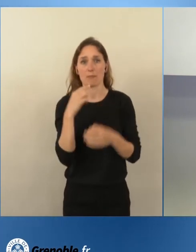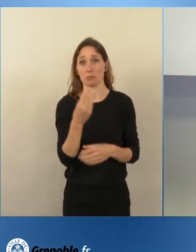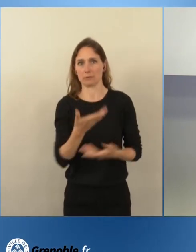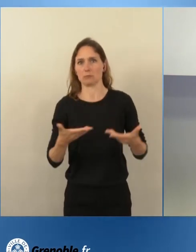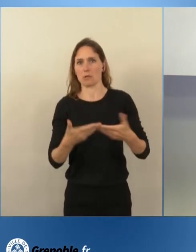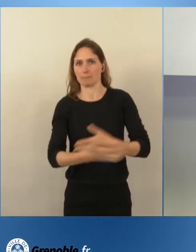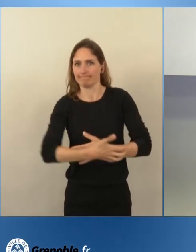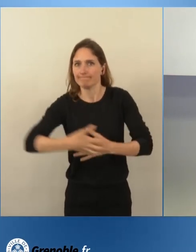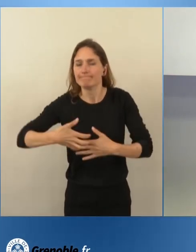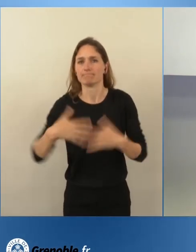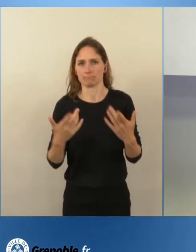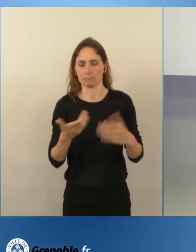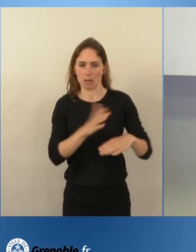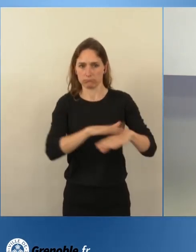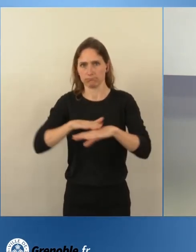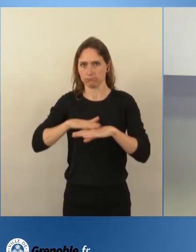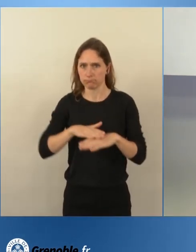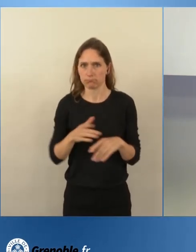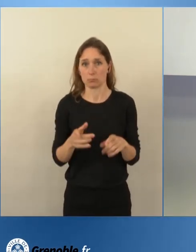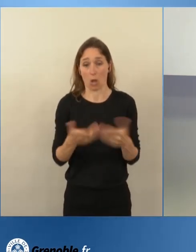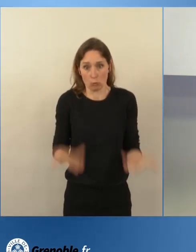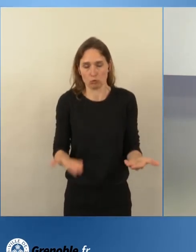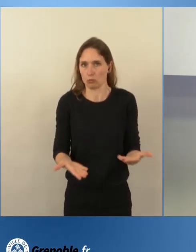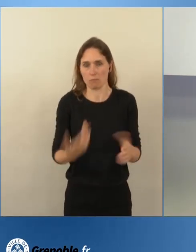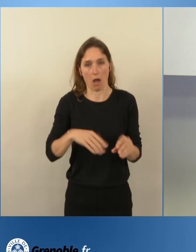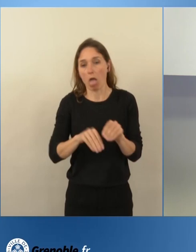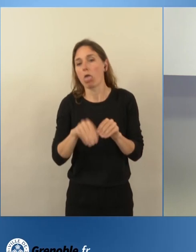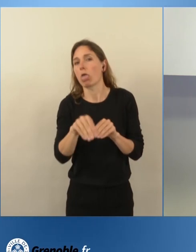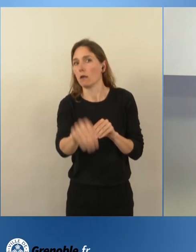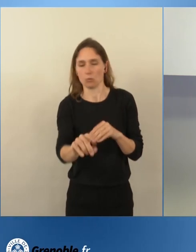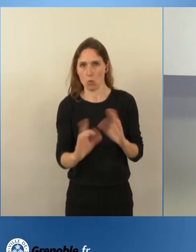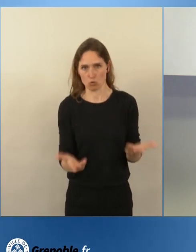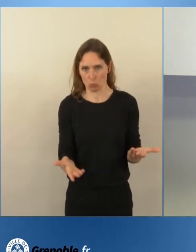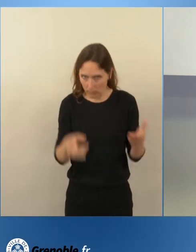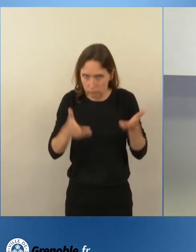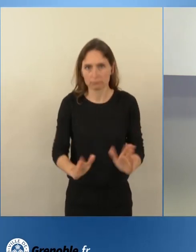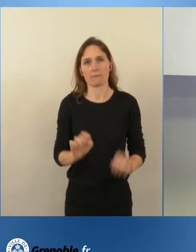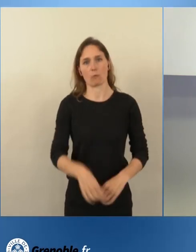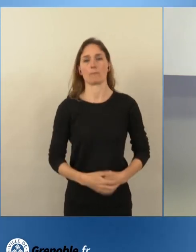aujourd'hui plutôt que des retards et des demi-mesures comme c'est le cas aujourd'hui